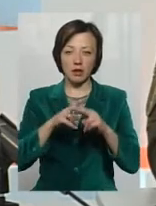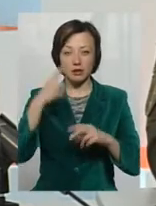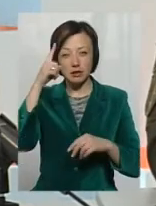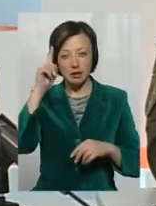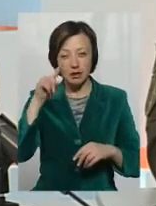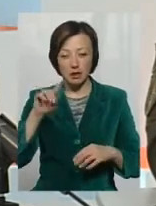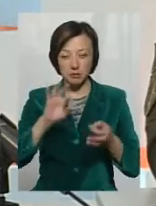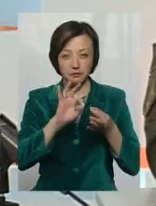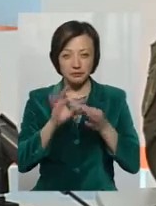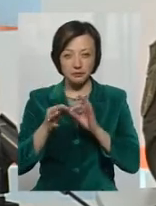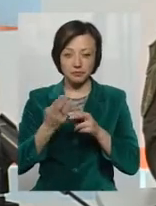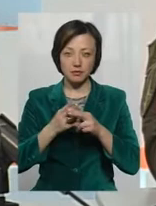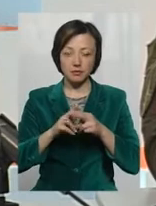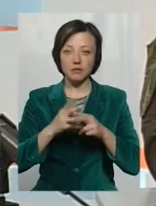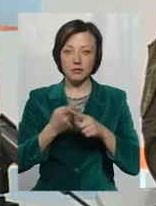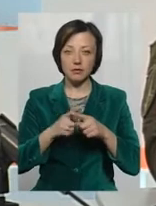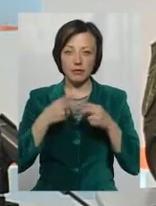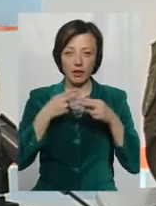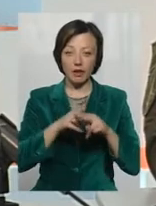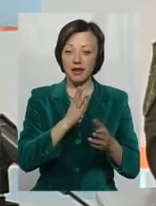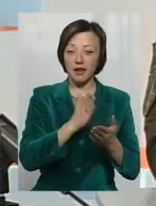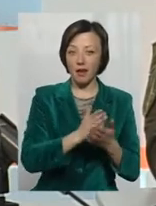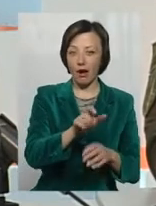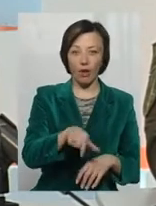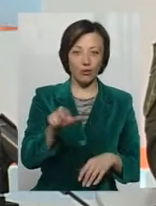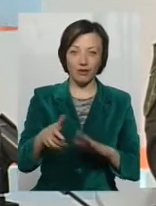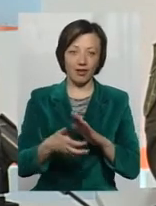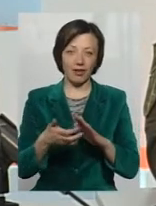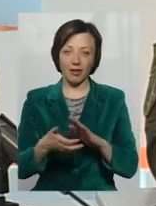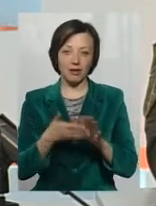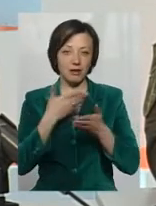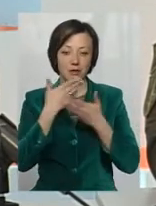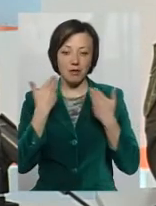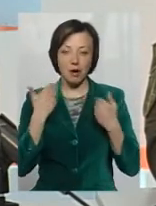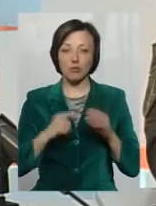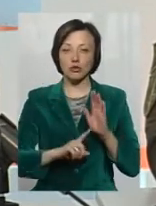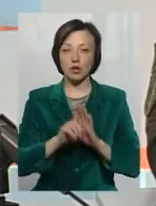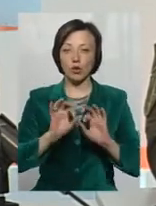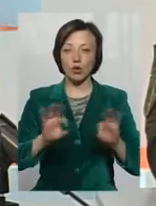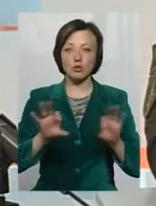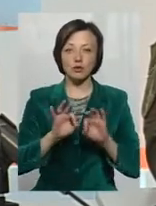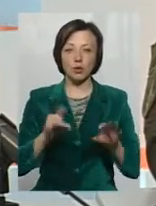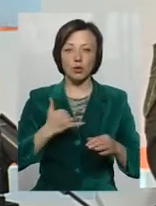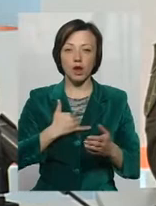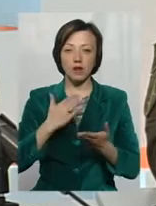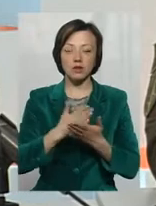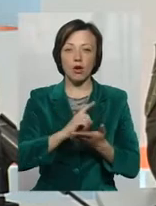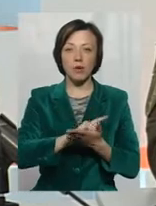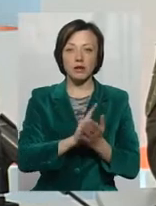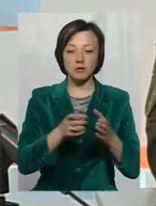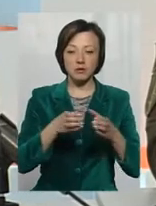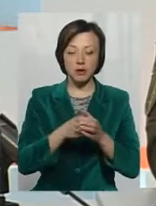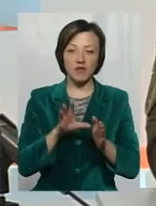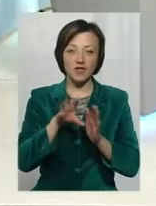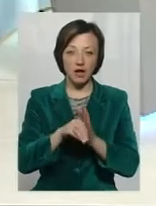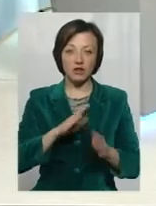технікою, тому що техніка є, людей немає. От я, починаючи з того, що я розказував, що є в нас оперативні підрозділи, в складі нашої